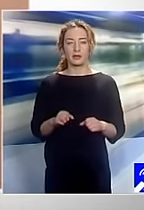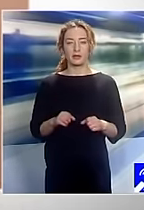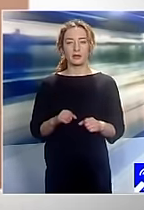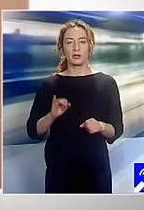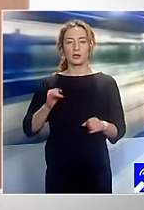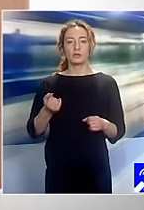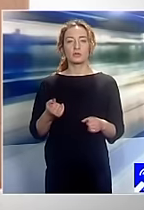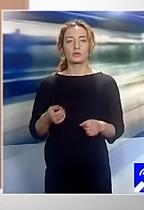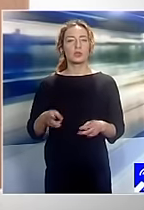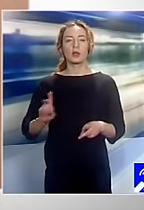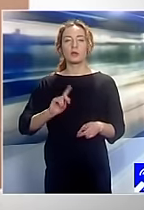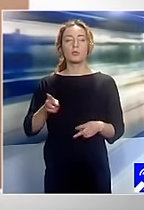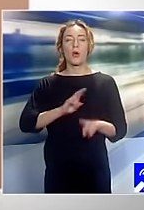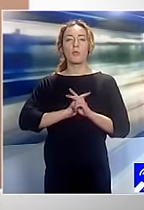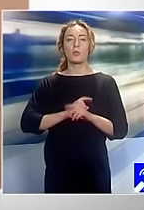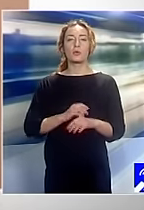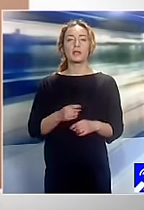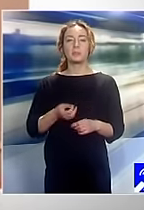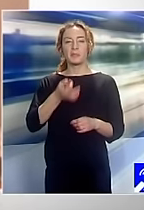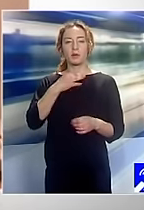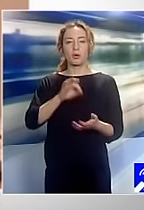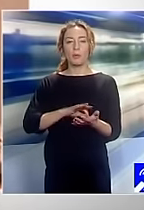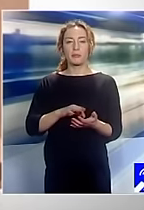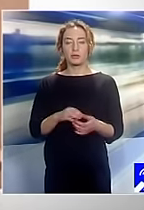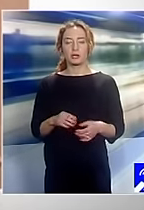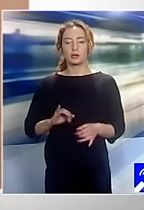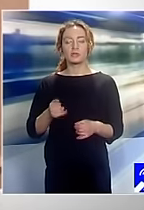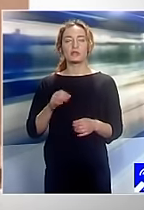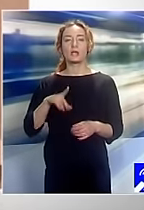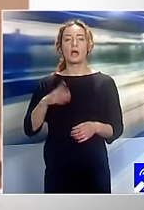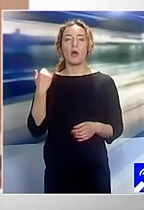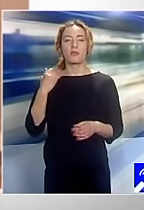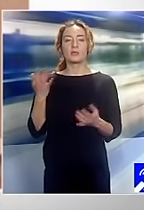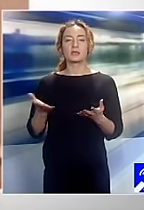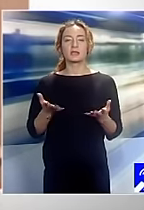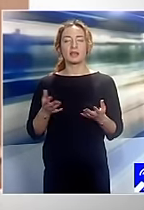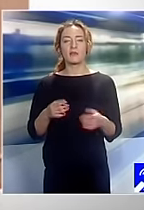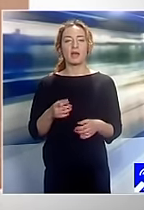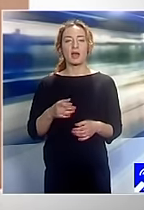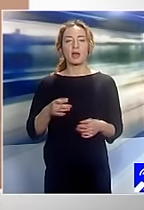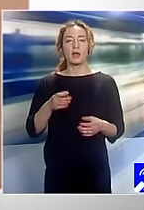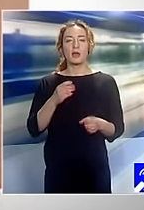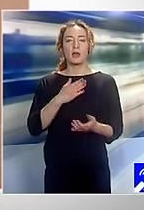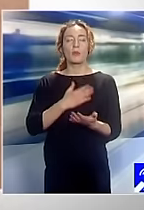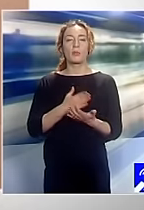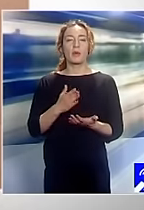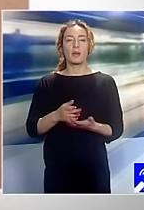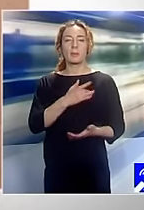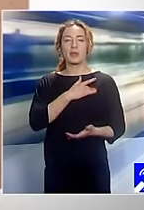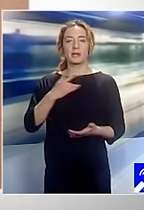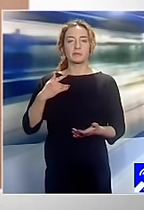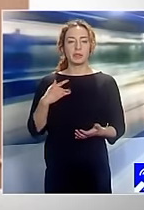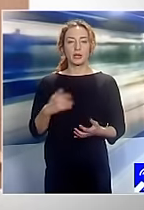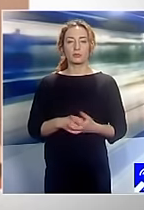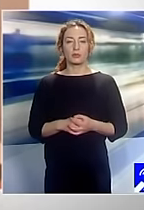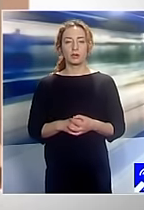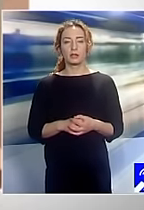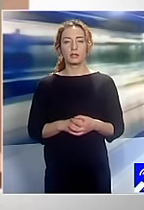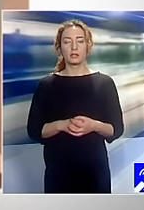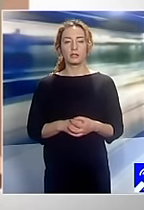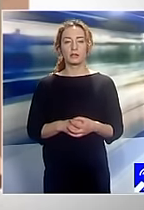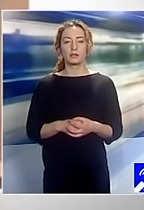n-au murit virusii și am avut câteva viroze respiratorii și mai am o fetiță mai mare, chiar și